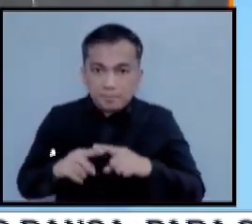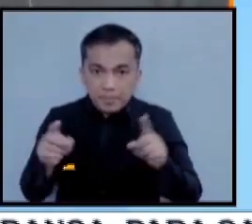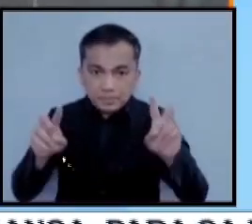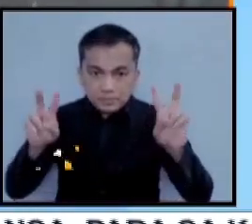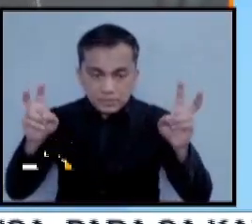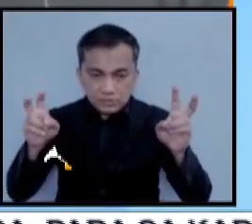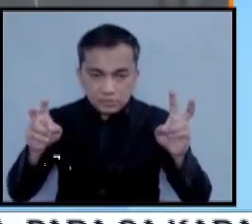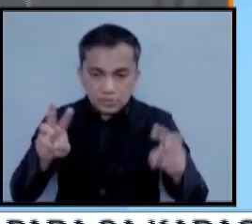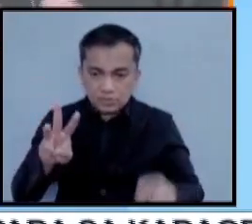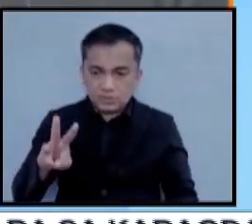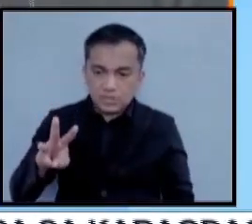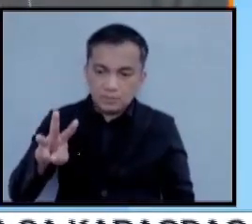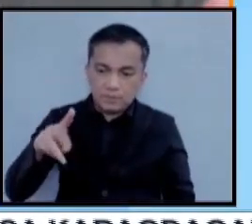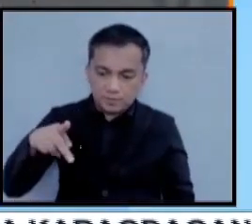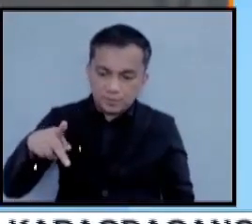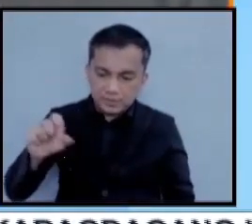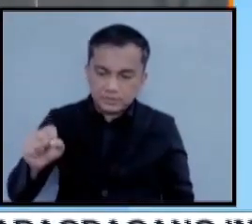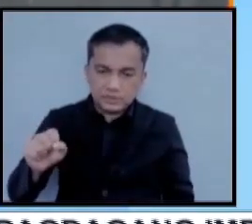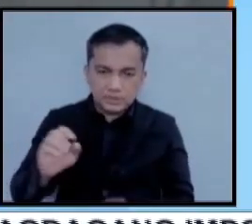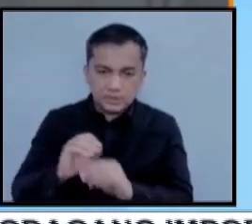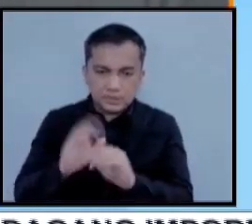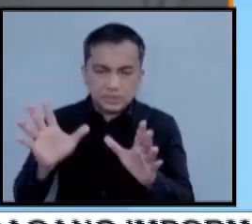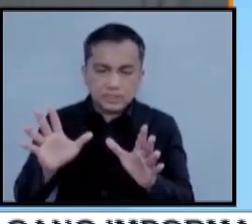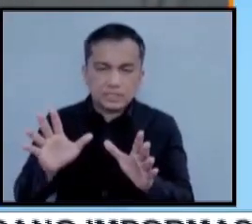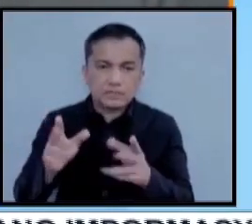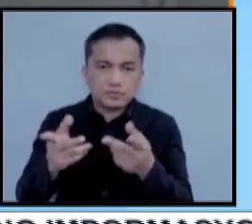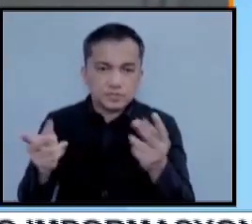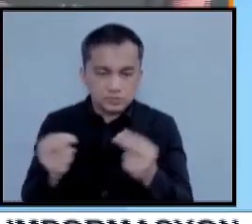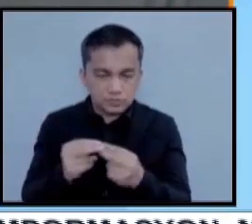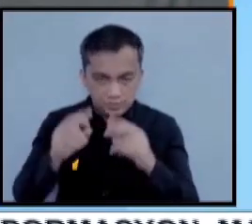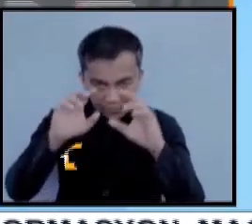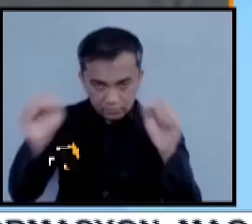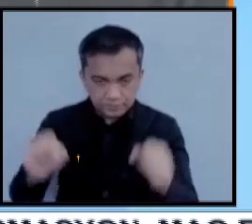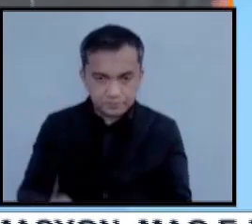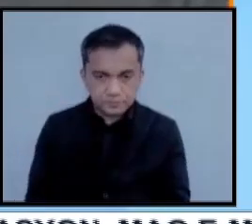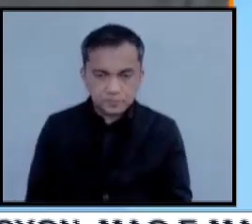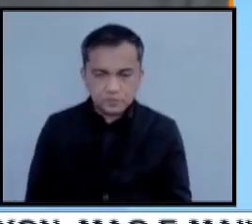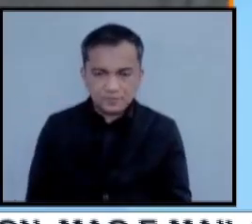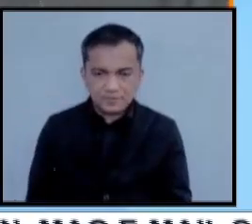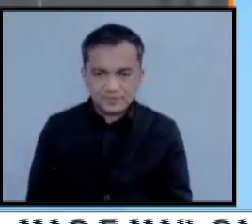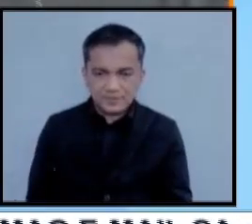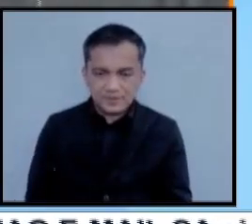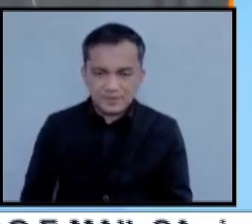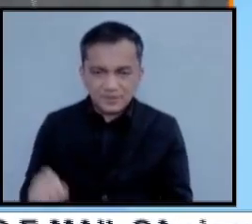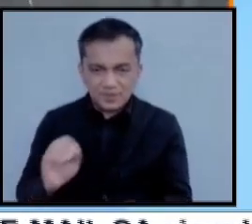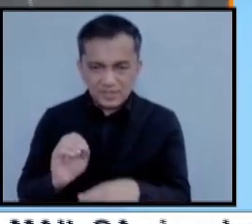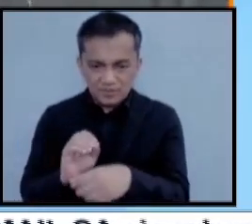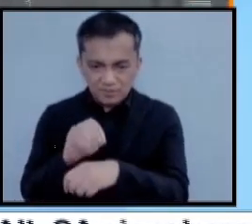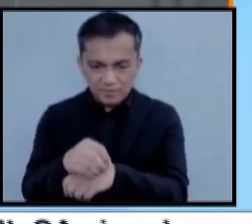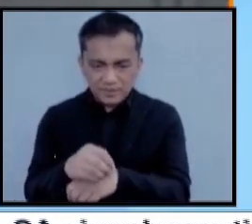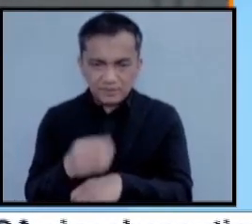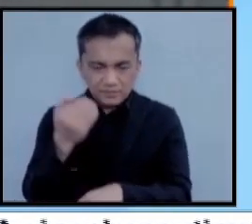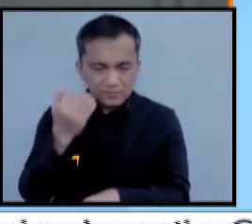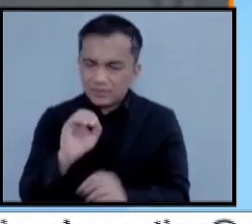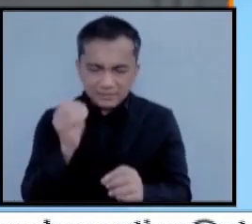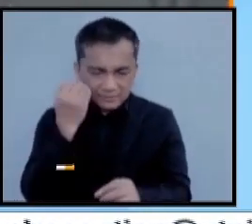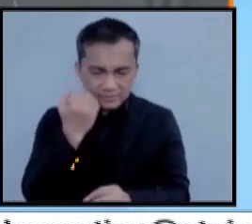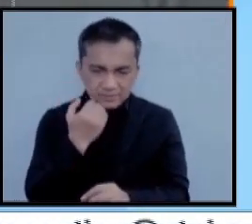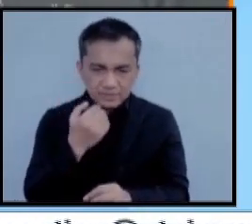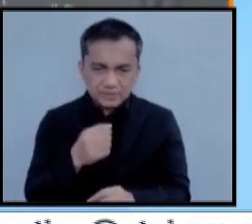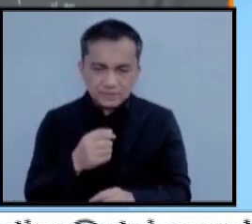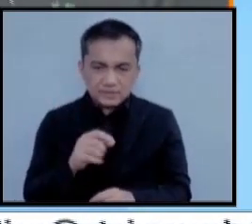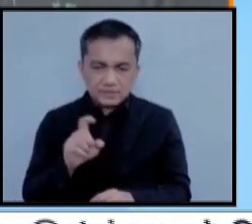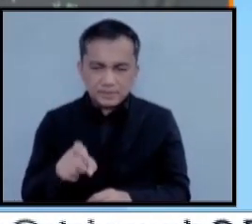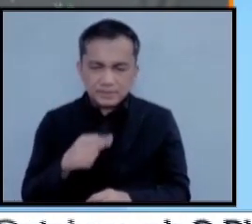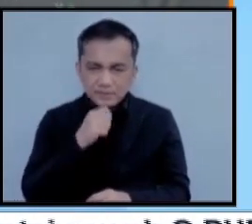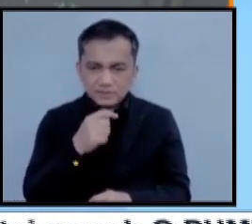West philippin Sea klaro ang tayo ng pangulo walang labis walang kulang dapat daw hindi sinabi